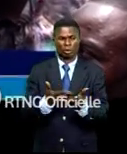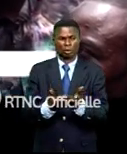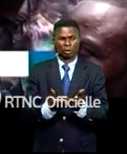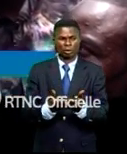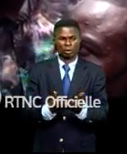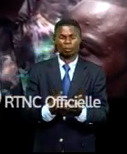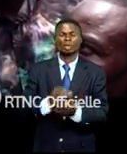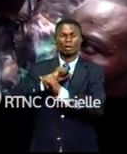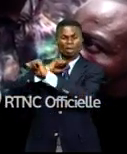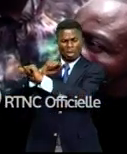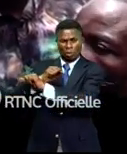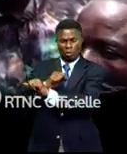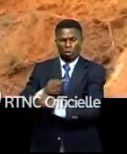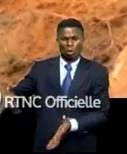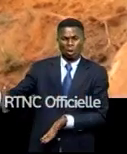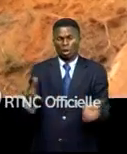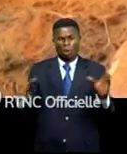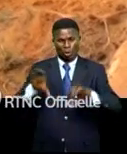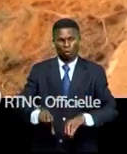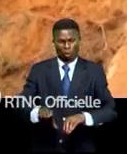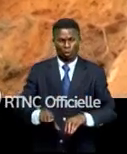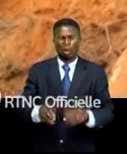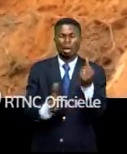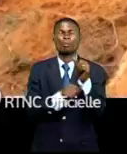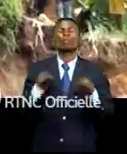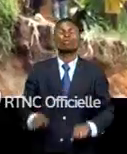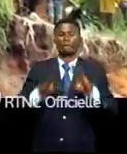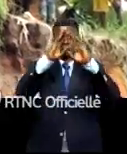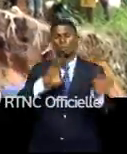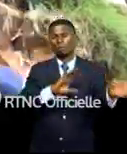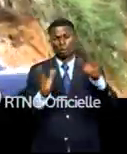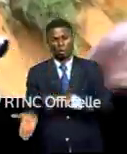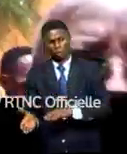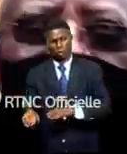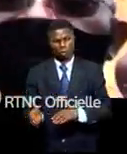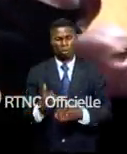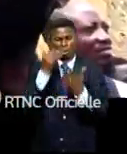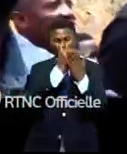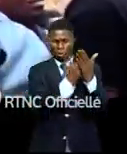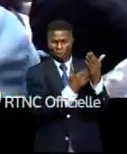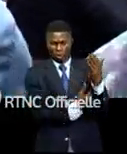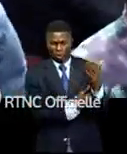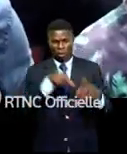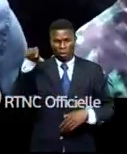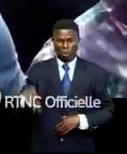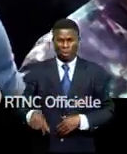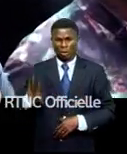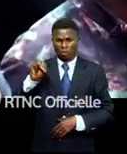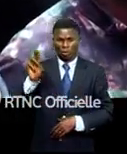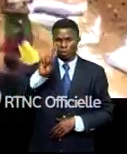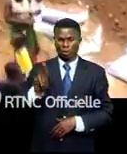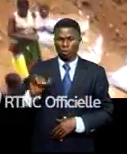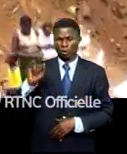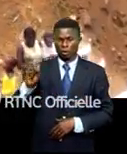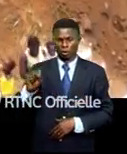va arrêter ces érosions-là. Ces morts d'hommes et ces maisons écoulées ont été enregistrées au quartier Mujinga et